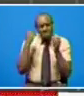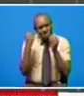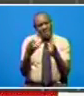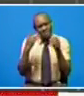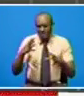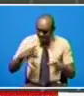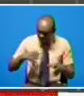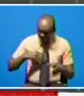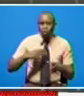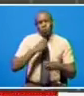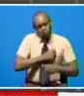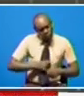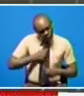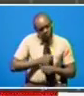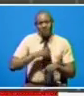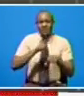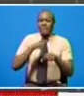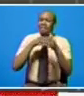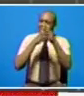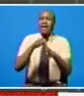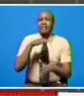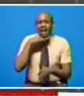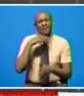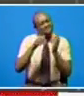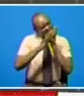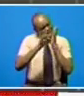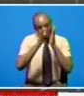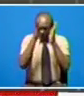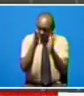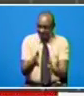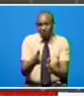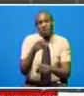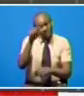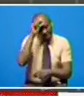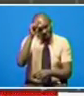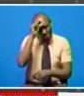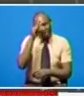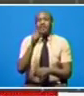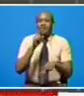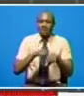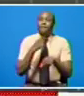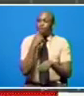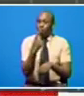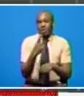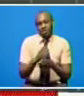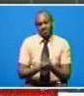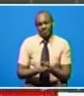zilizowatia moyo licha ya kumpoteza kiongozi huyo aliyetajika sana katika serikali ya rais mstaafu Moi.